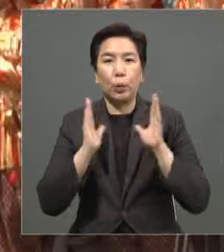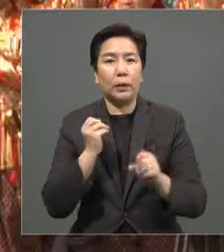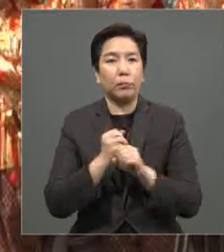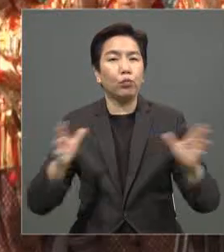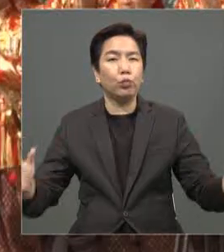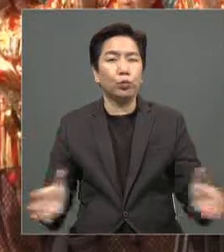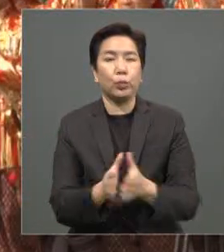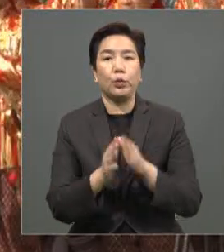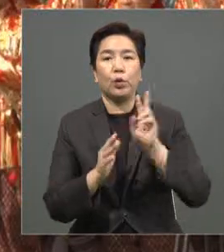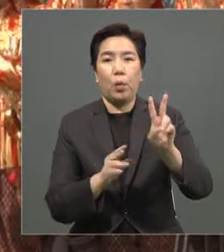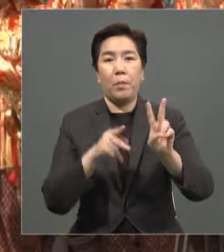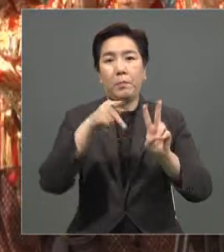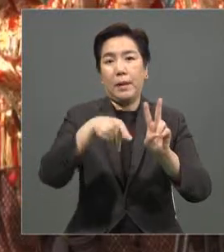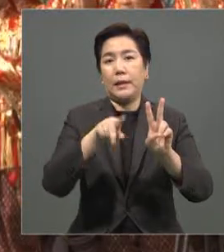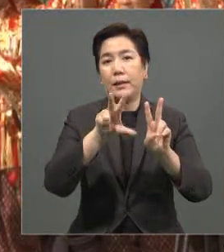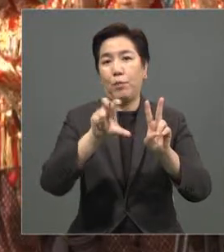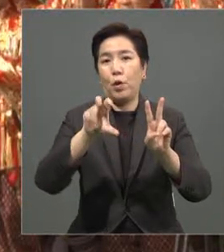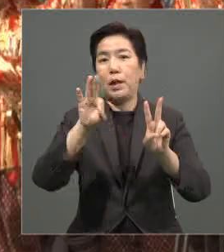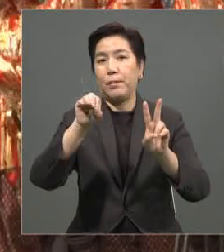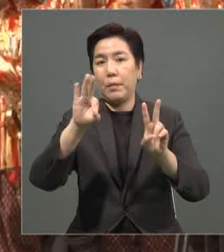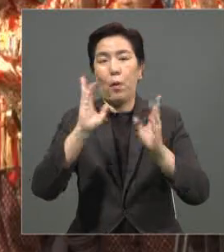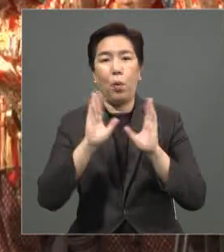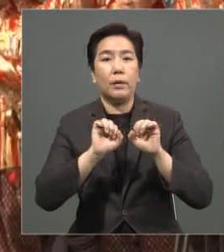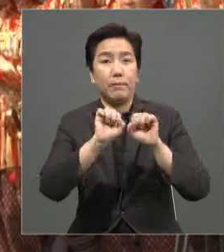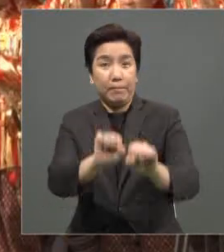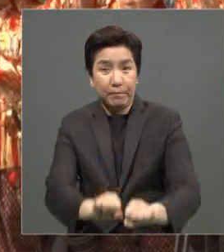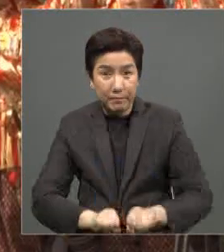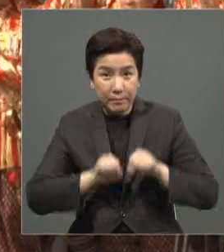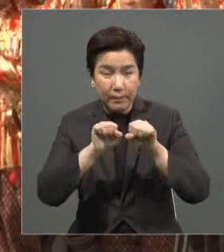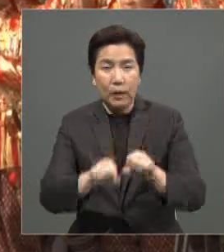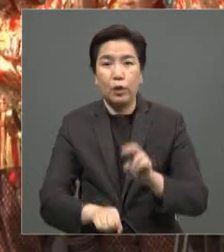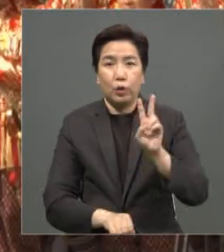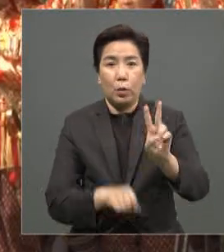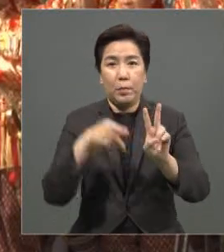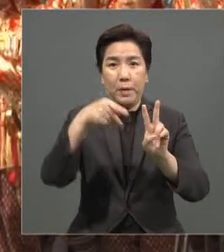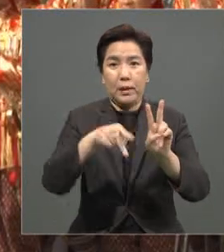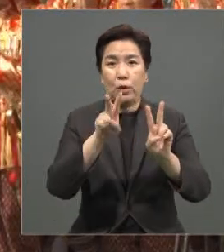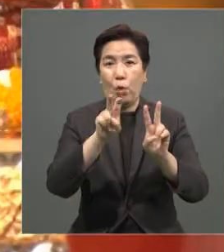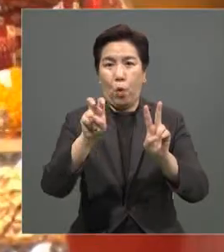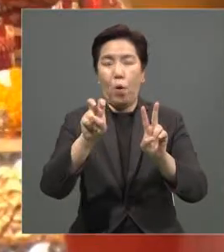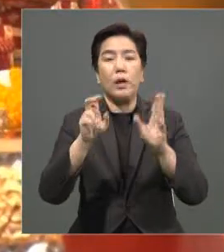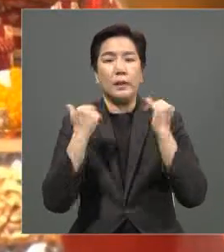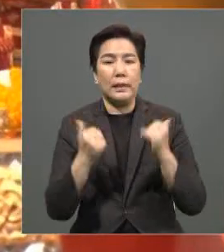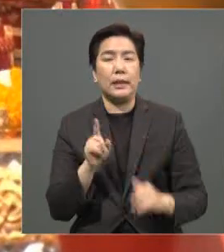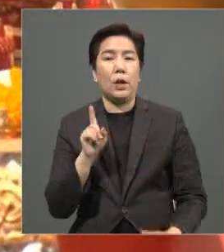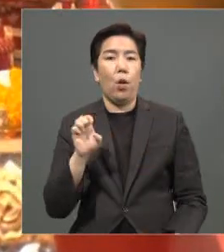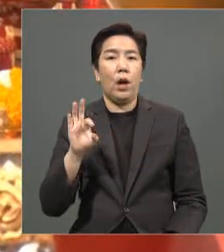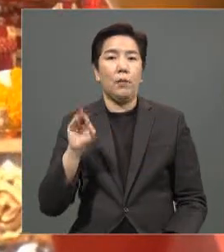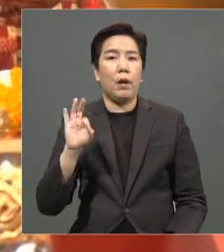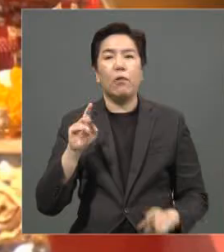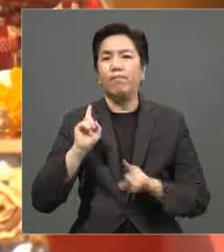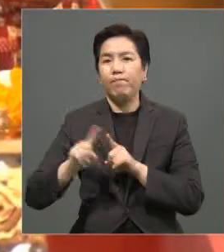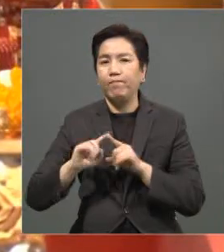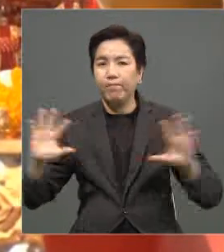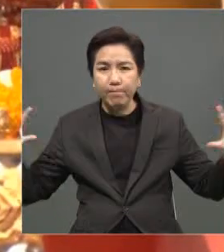มทั้งสิ้น 2,399 นายแบ่งเป็นฝีภายจำนวน 2,200 นายและองคาพยพอีก199นายค่ะต่